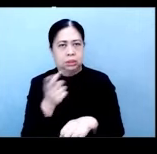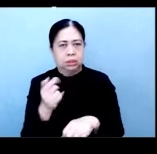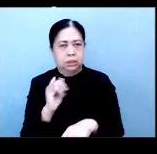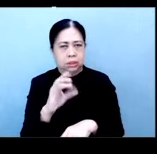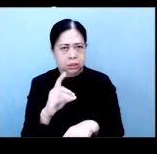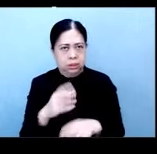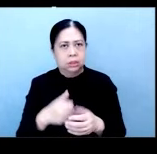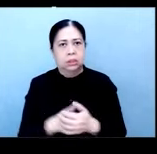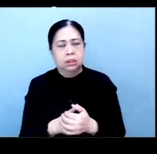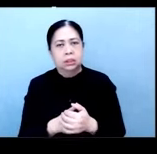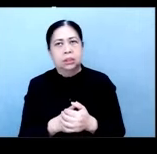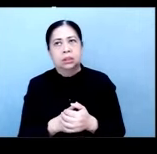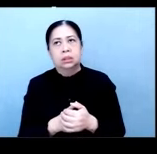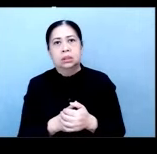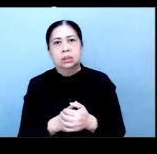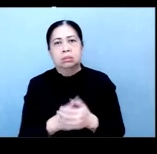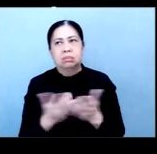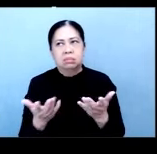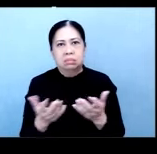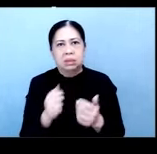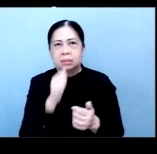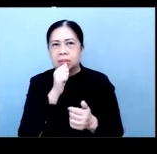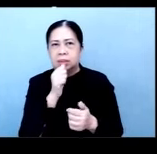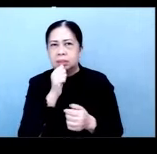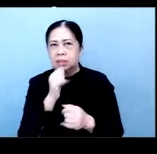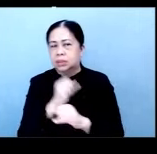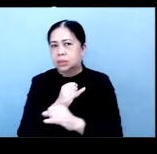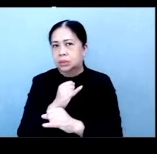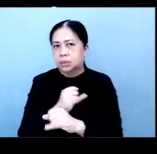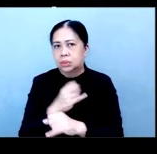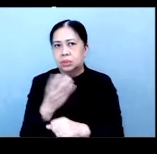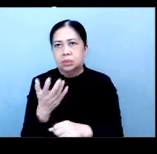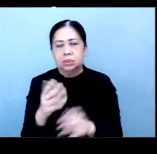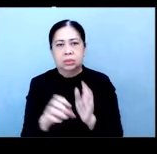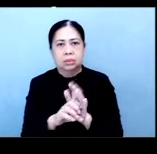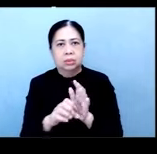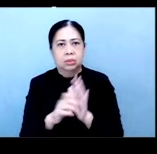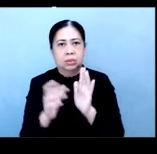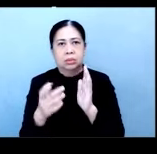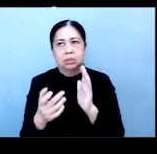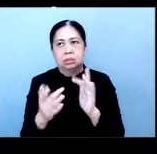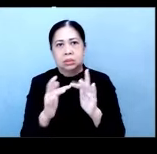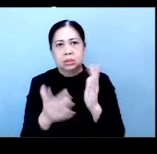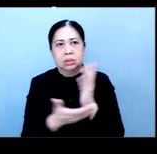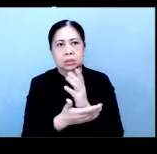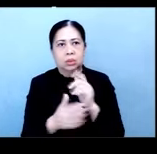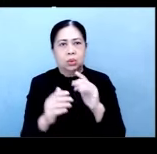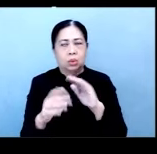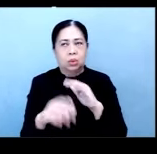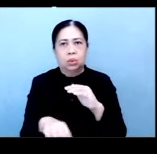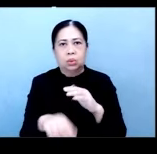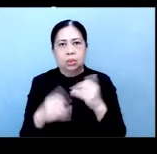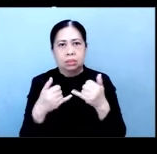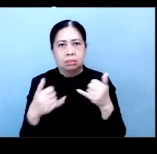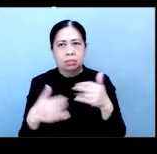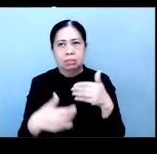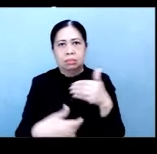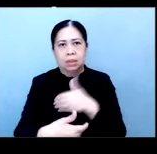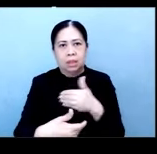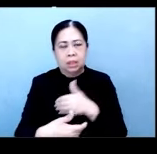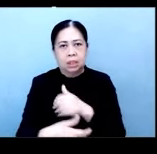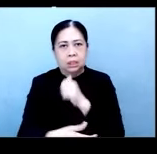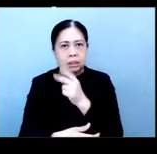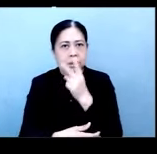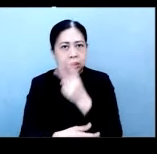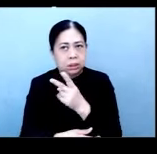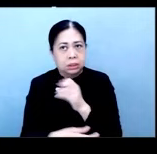ang mga private institutions, yung mga digital wallets, mga online banking, hindi nila nakikita